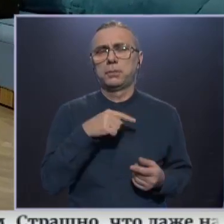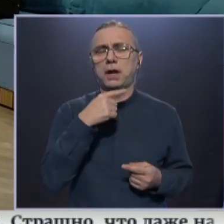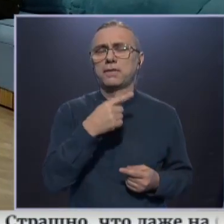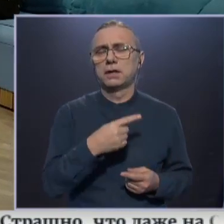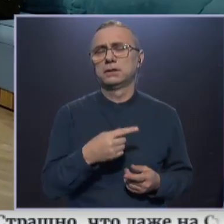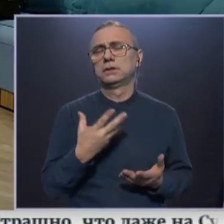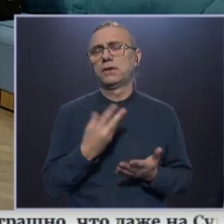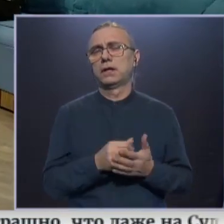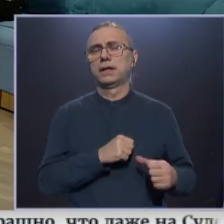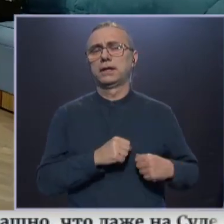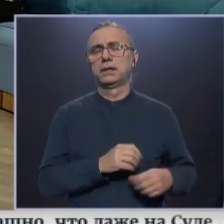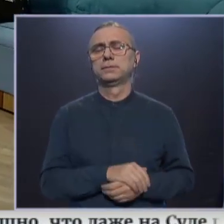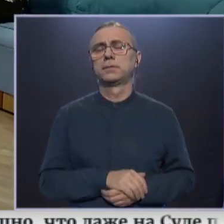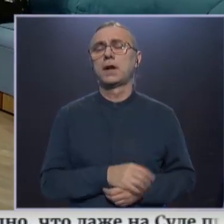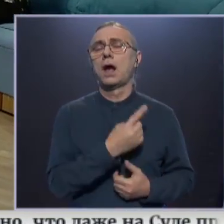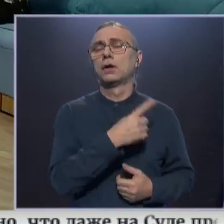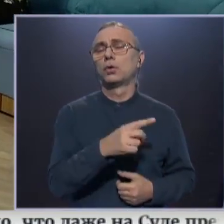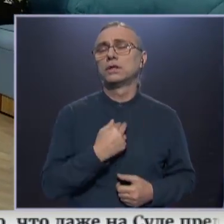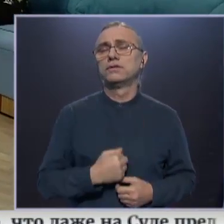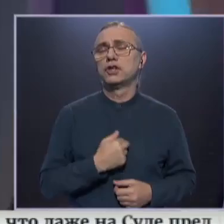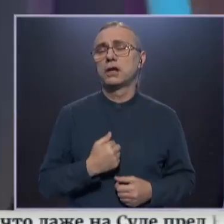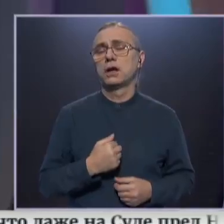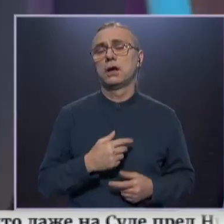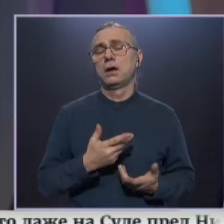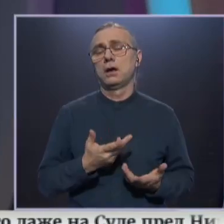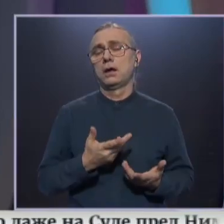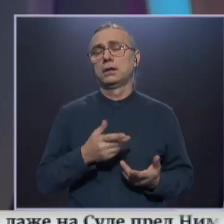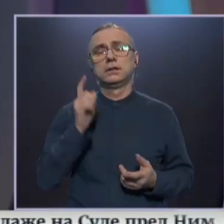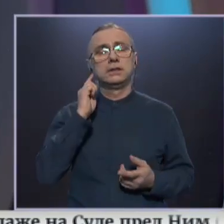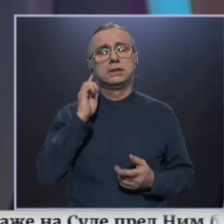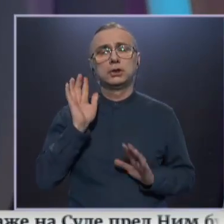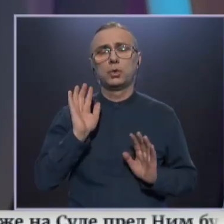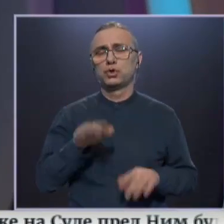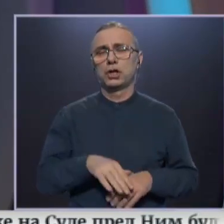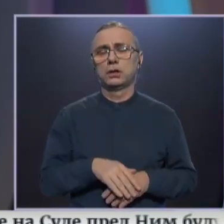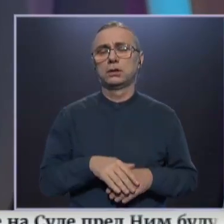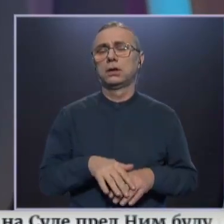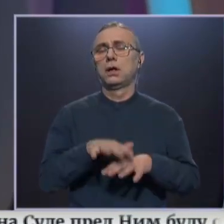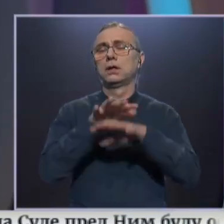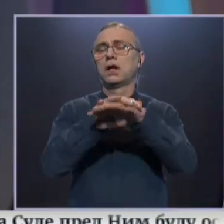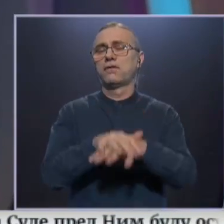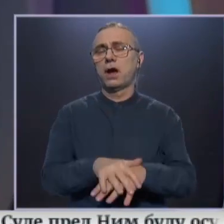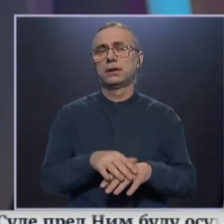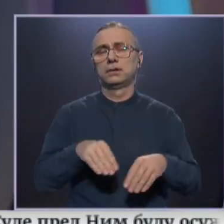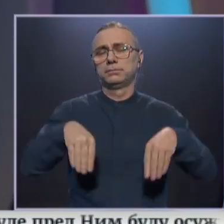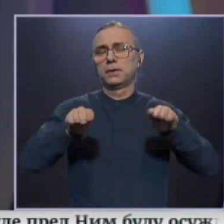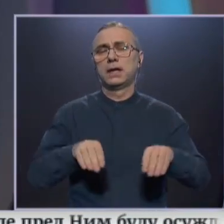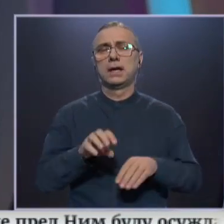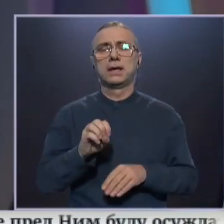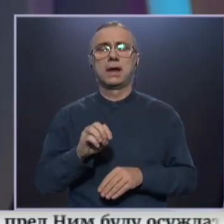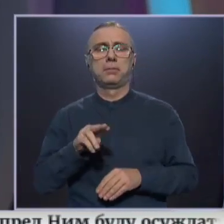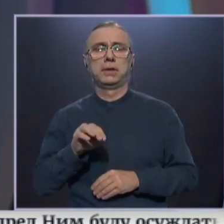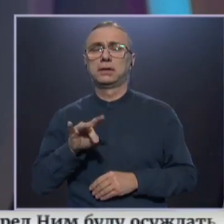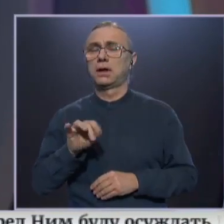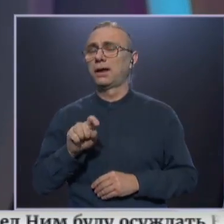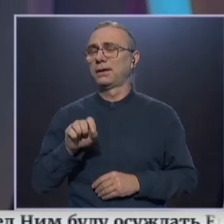слушает, что ты говоришь. Он накрывает тебе петрохилию, и пока ты говоришь о своих грехах, читает какие-то молитвы. Но тебя он даже не слушает. А в конце спрашивает, все ли сказала,